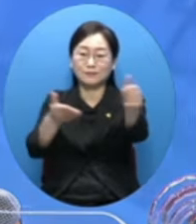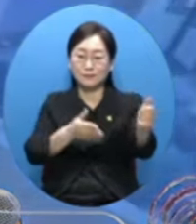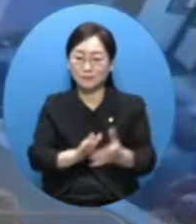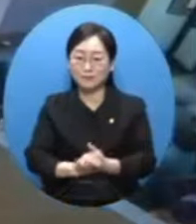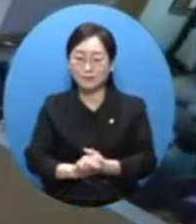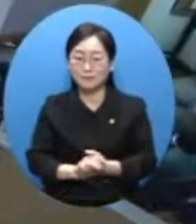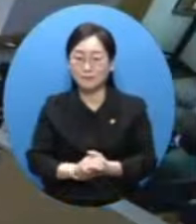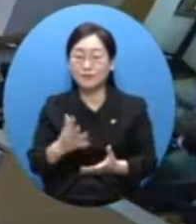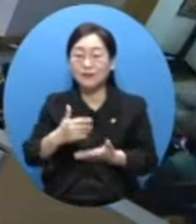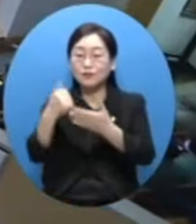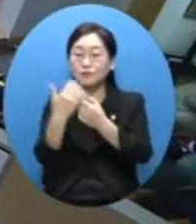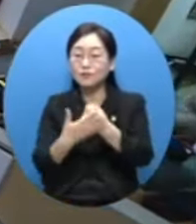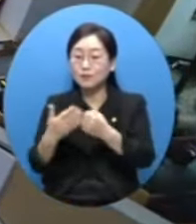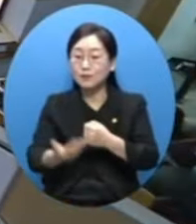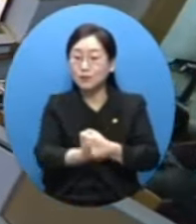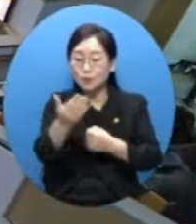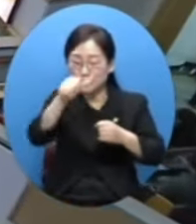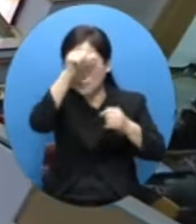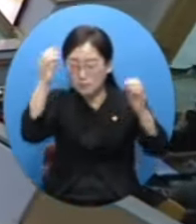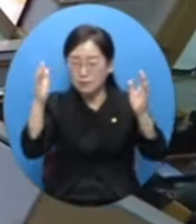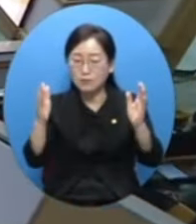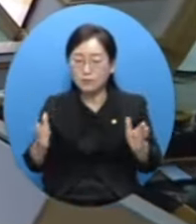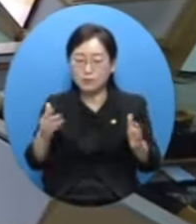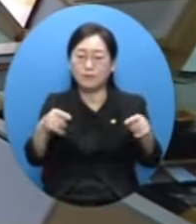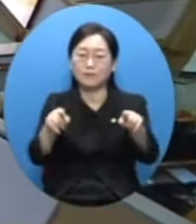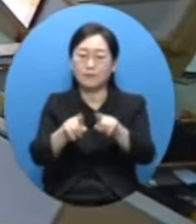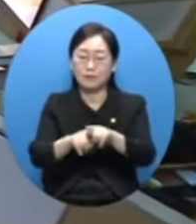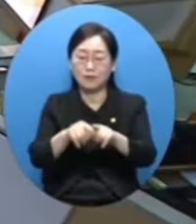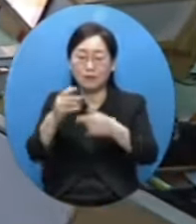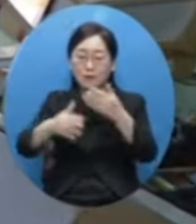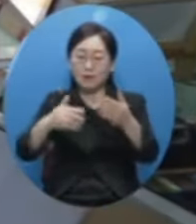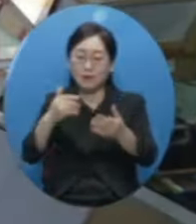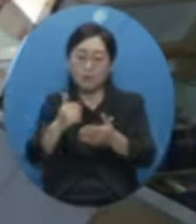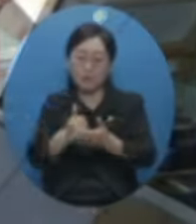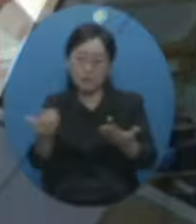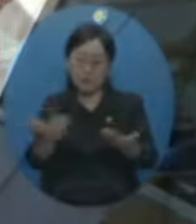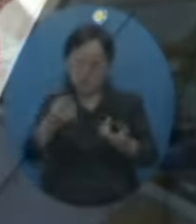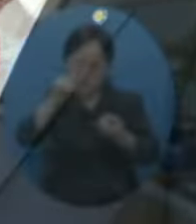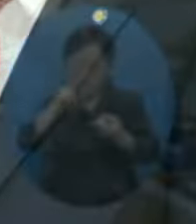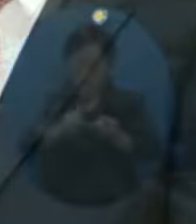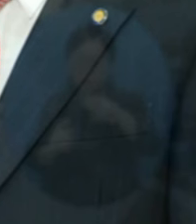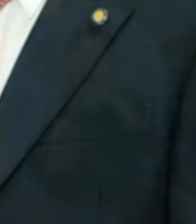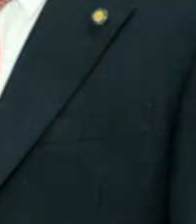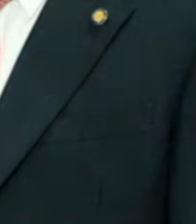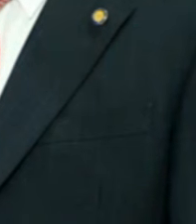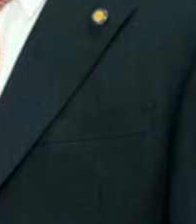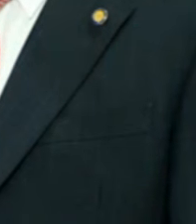주님의 은혜가 여러분 일생 동안 함께해서 위대한 하나님의 역사를 이루게 만들어 주실 것입니다.